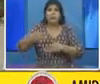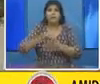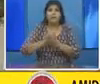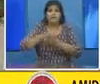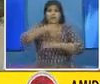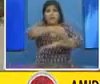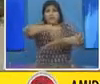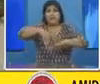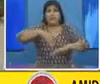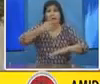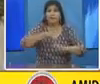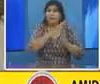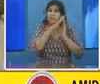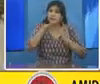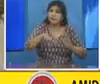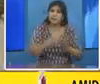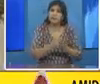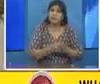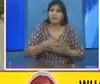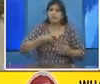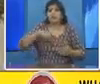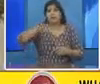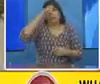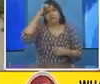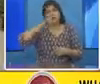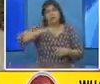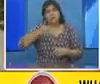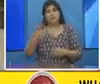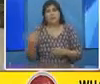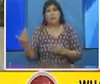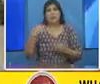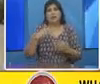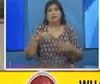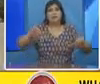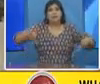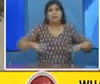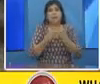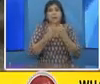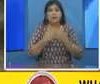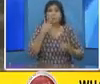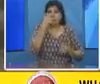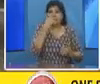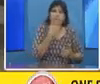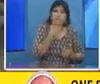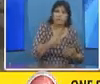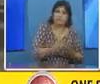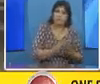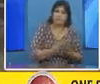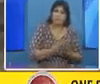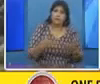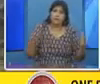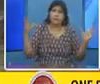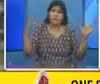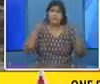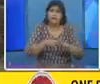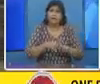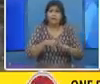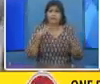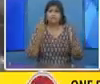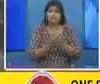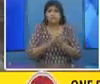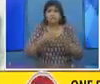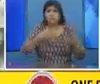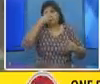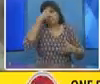हो रहा देश उन चुनौतियों से भी निपट रहा है। वाकई एक साल इतनी